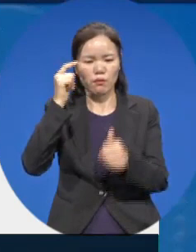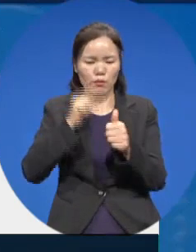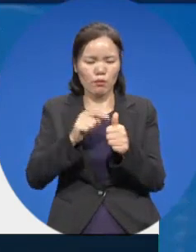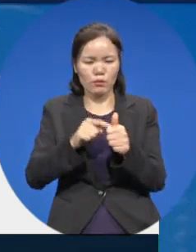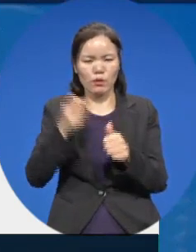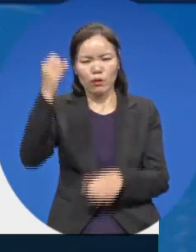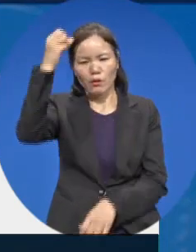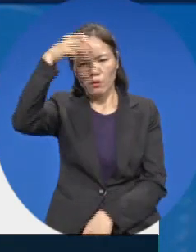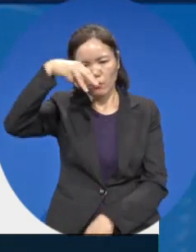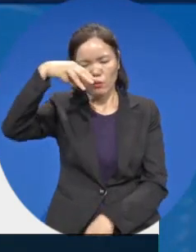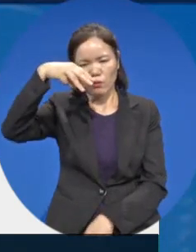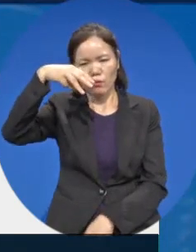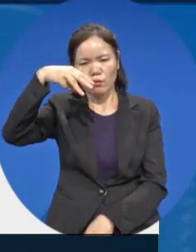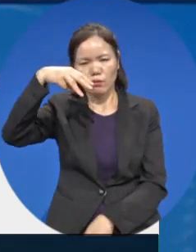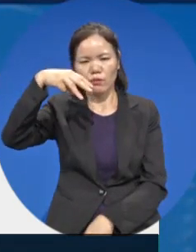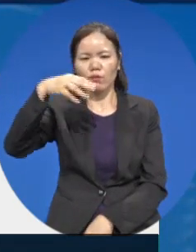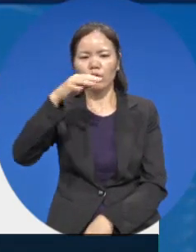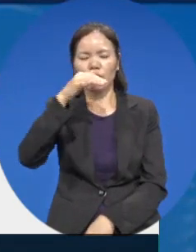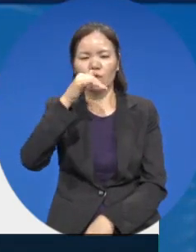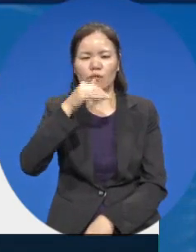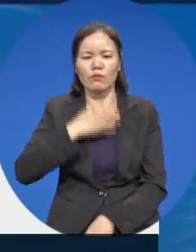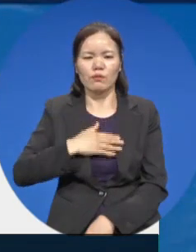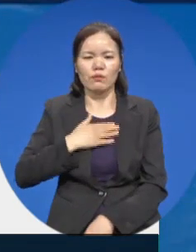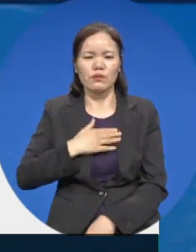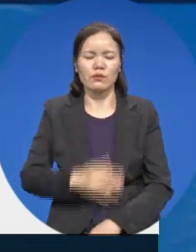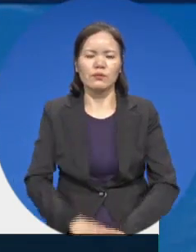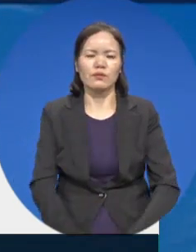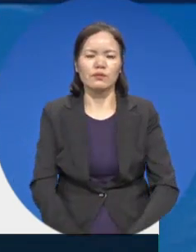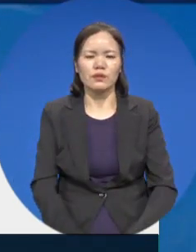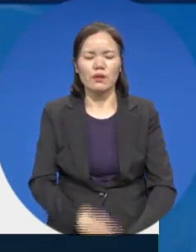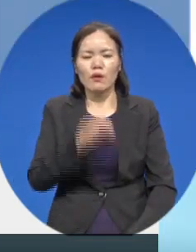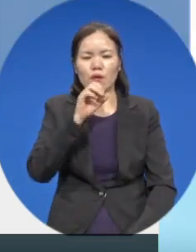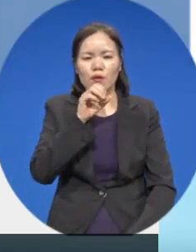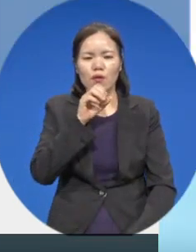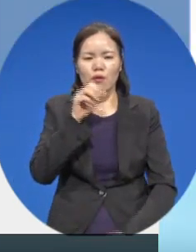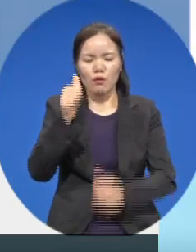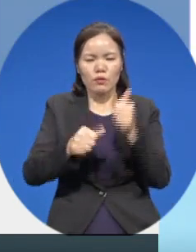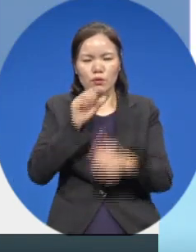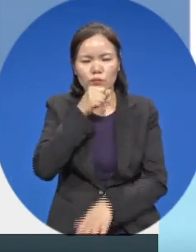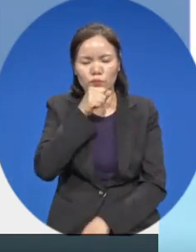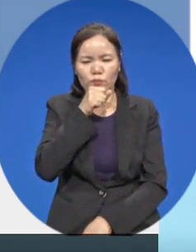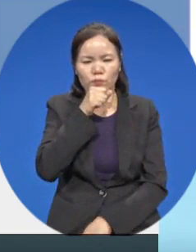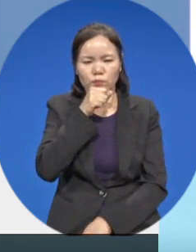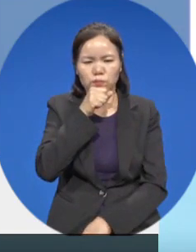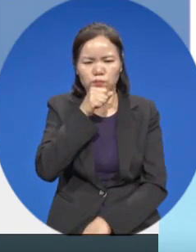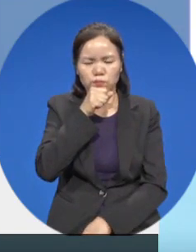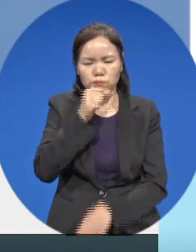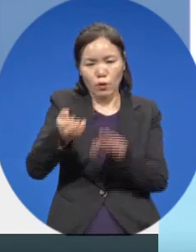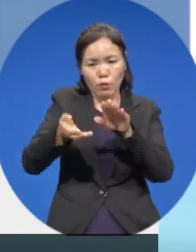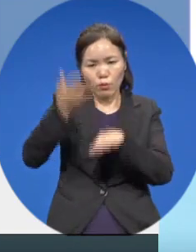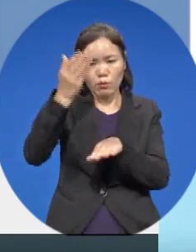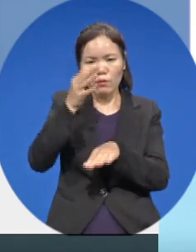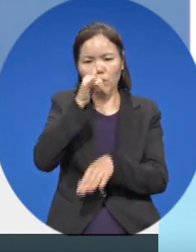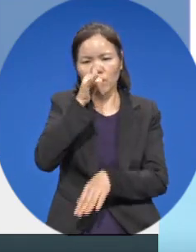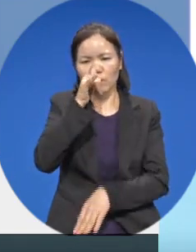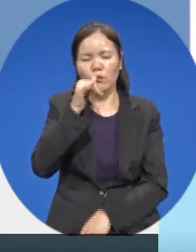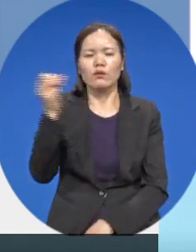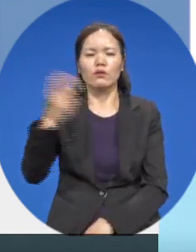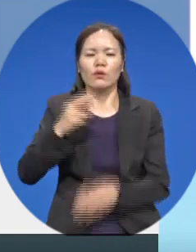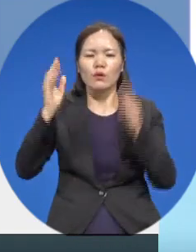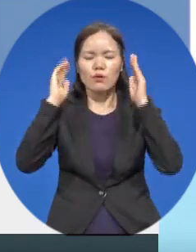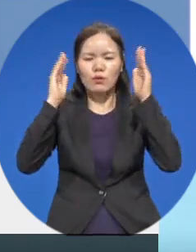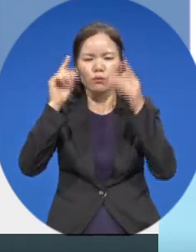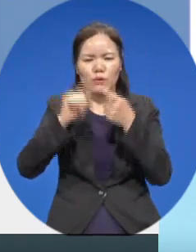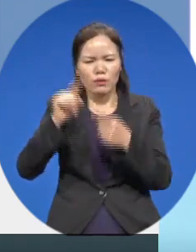3학년인 것으로 지금 제 알려져 있는데요 성적 같은 경우도 정 교장이 꺼내 올라와요 그리고 이제 뭐 하급 에